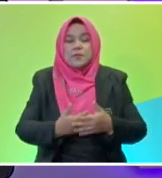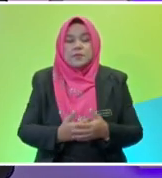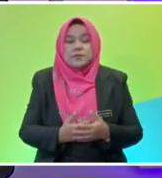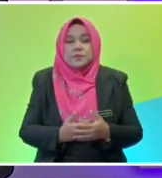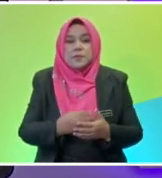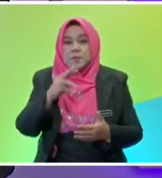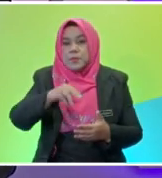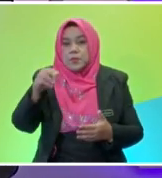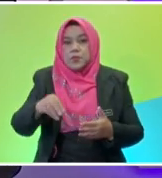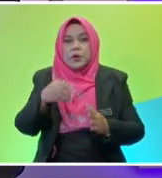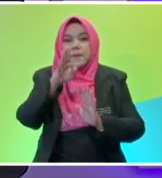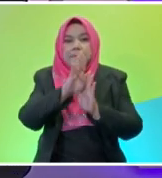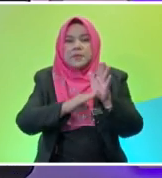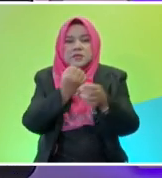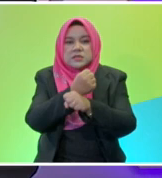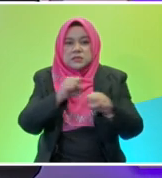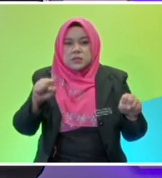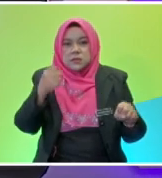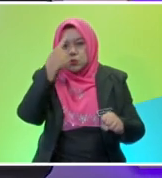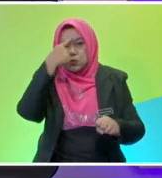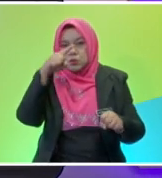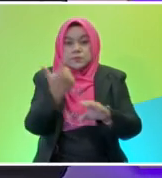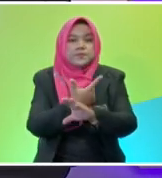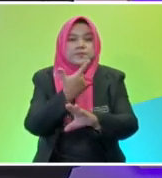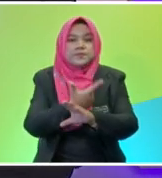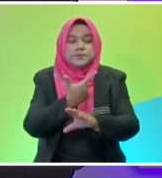murid itu bersedia bersedia untuk praktis